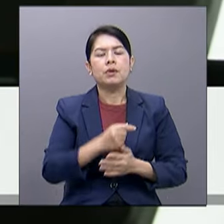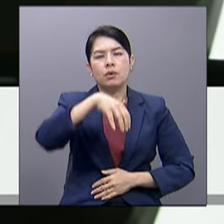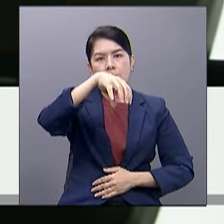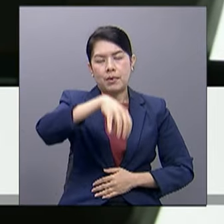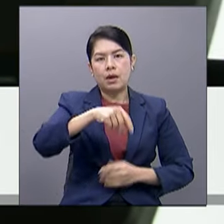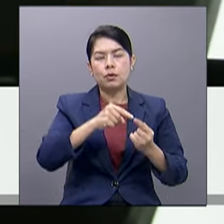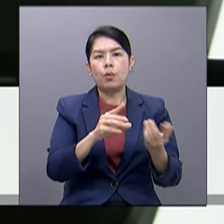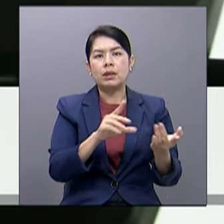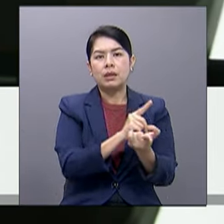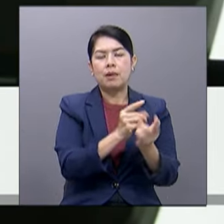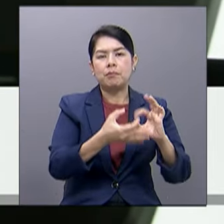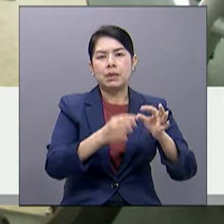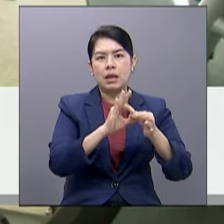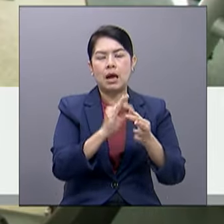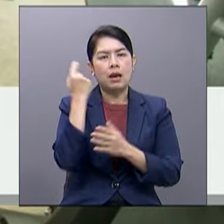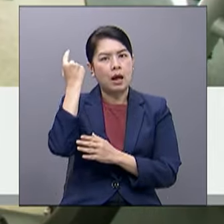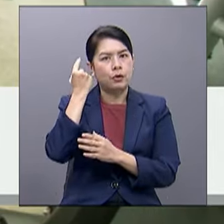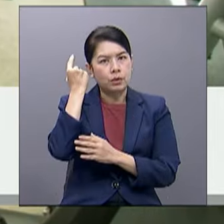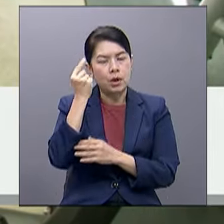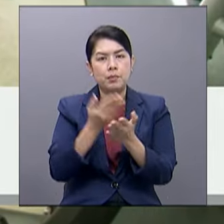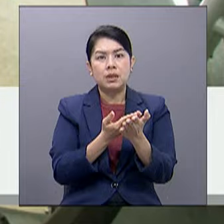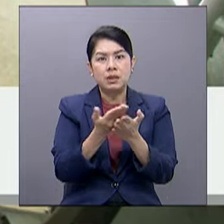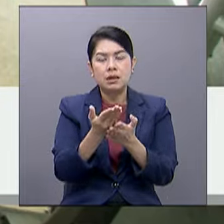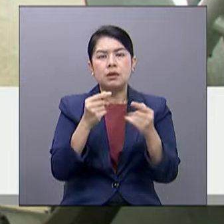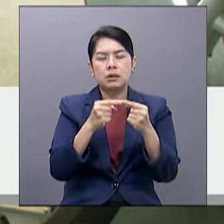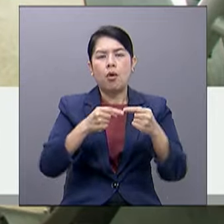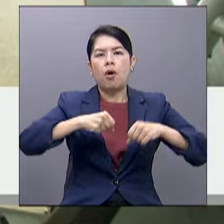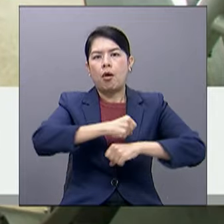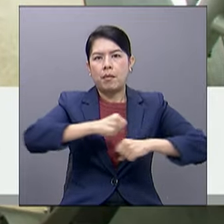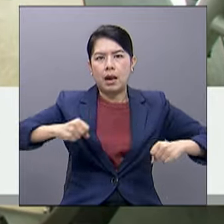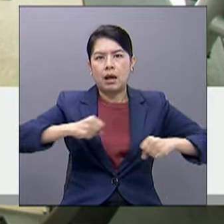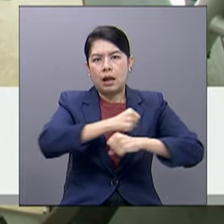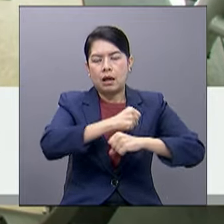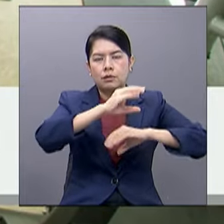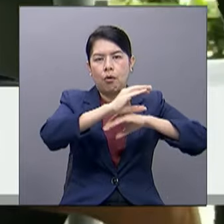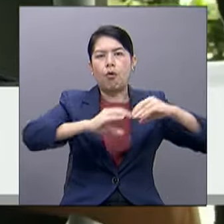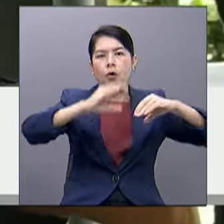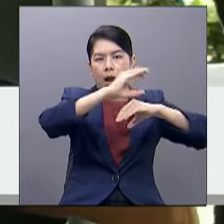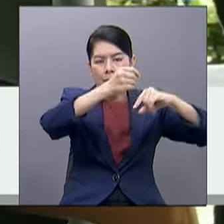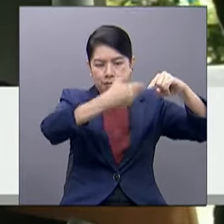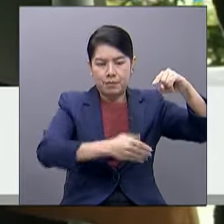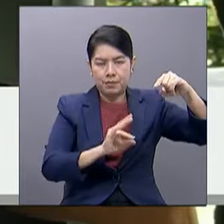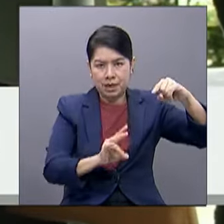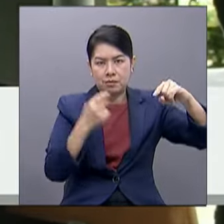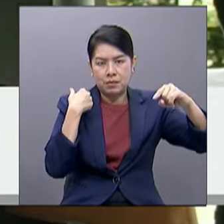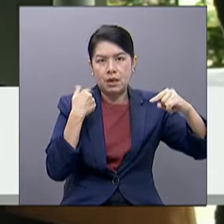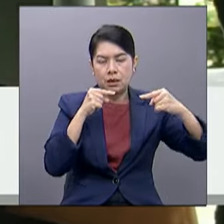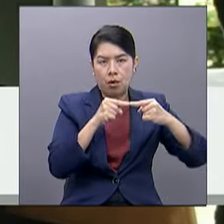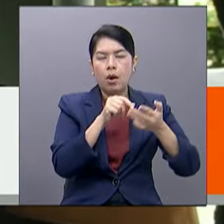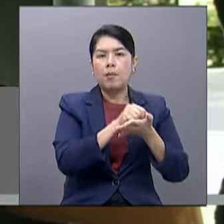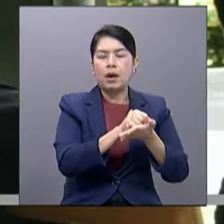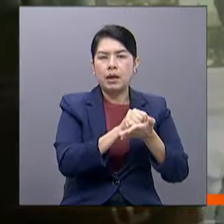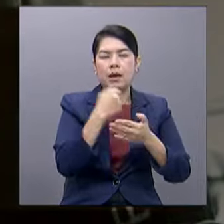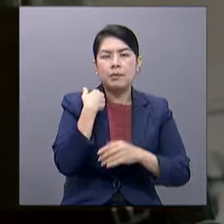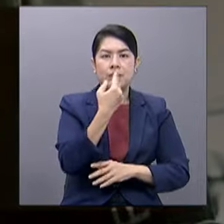มีการจัดซื้อเครื่องออกกำลังกายทั้งหมด 7โครงการขณะนี้นำมาให้บริการกับประชาชนแล้ว 4โครงการก็คือ